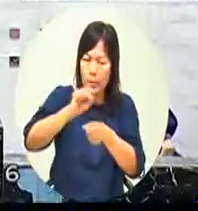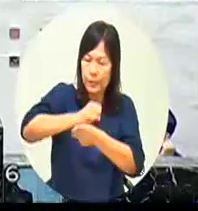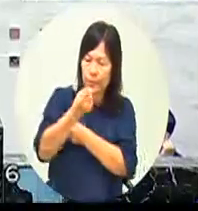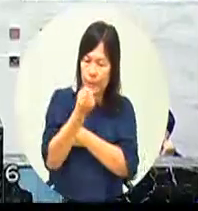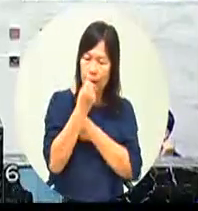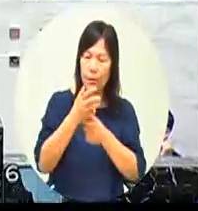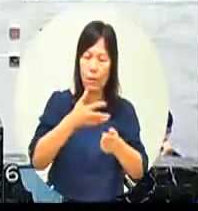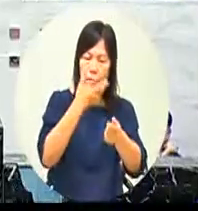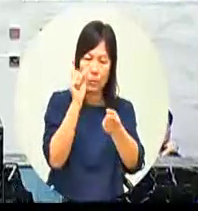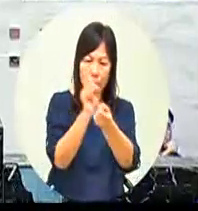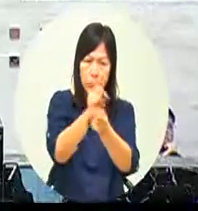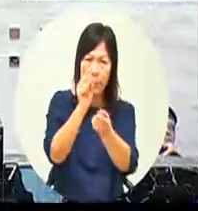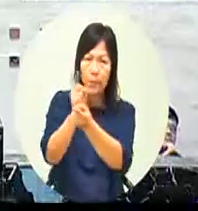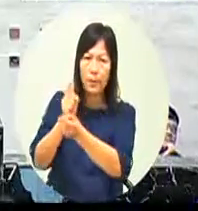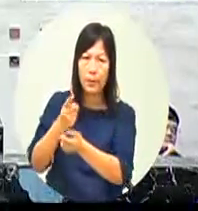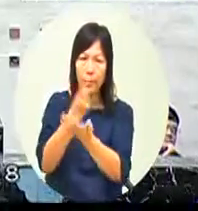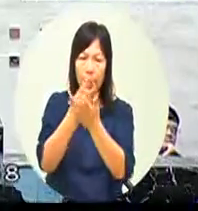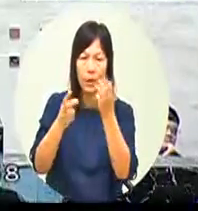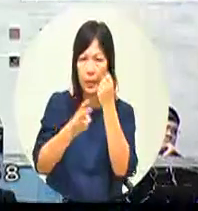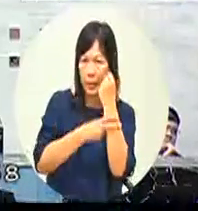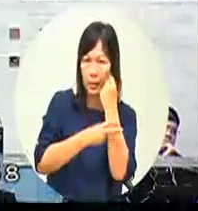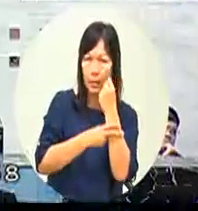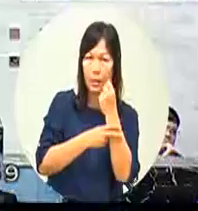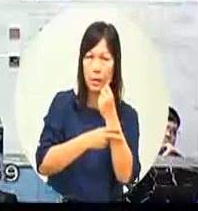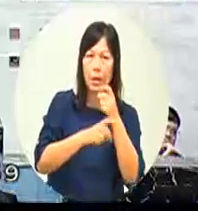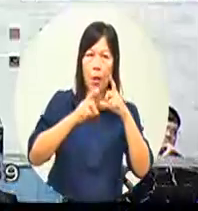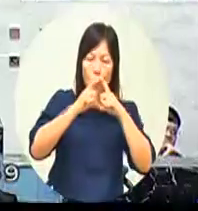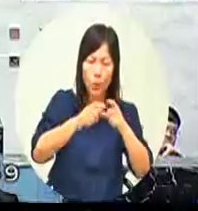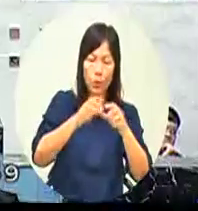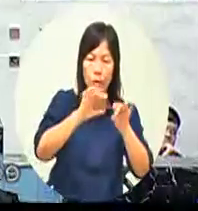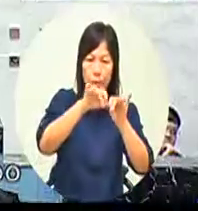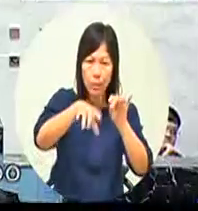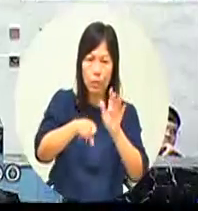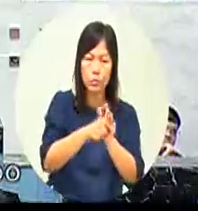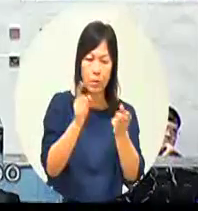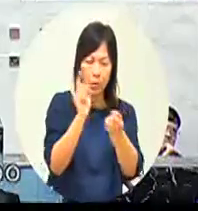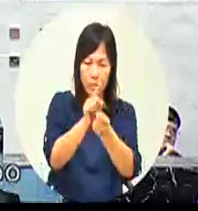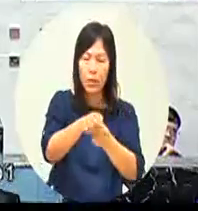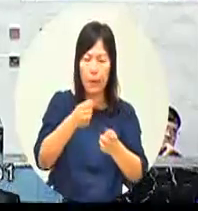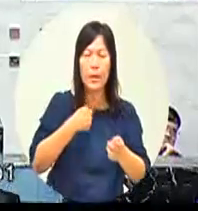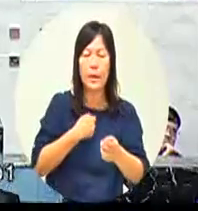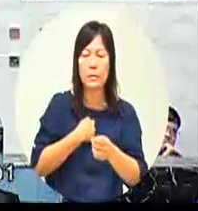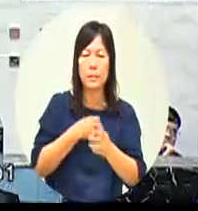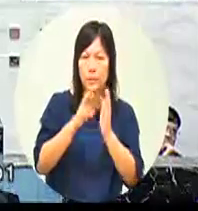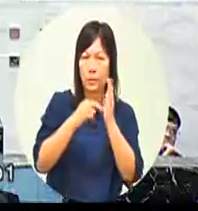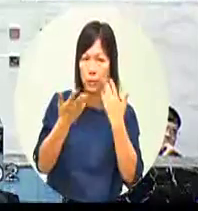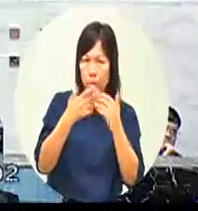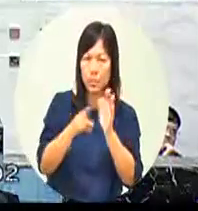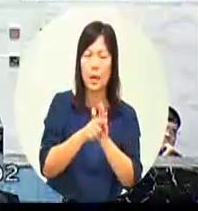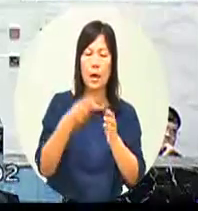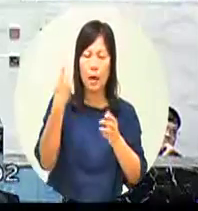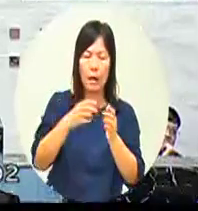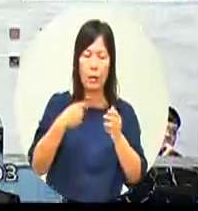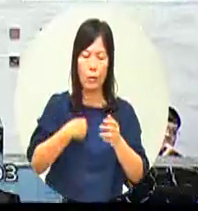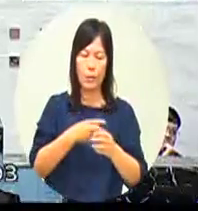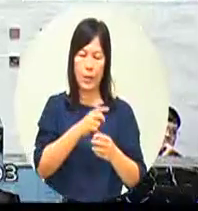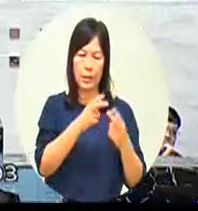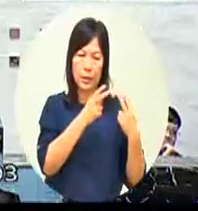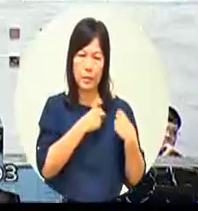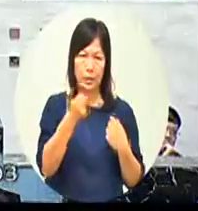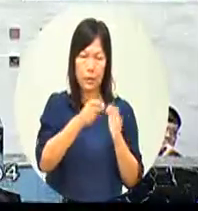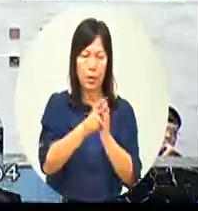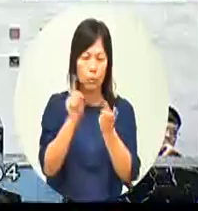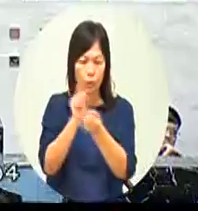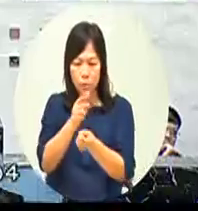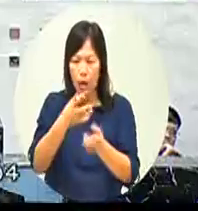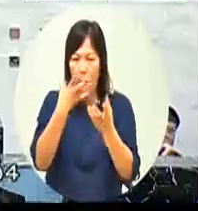让所有的有需要的回馈的地区的民众能够适度的了解，包括本会的副议长都不是很了